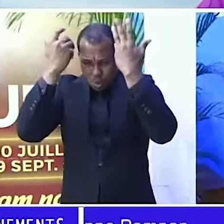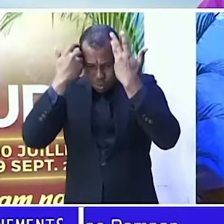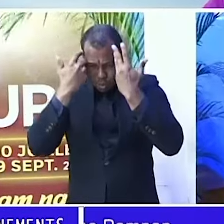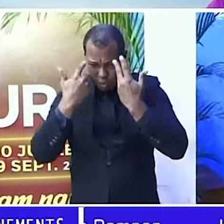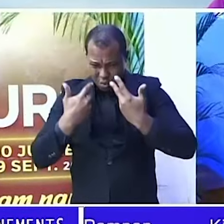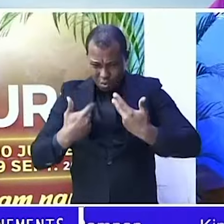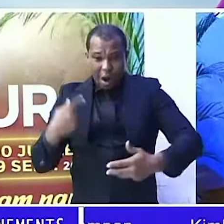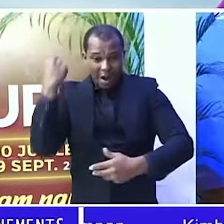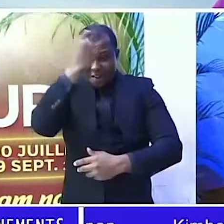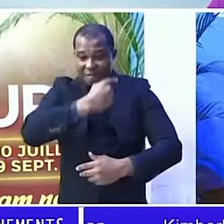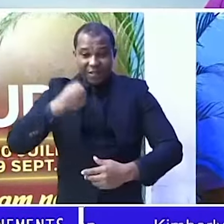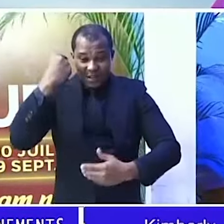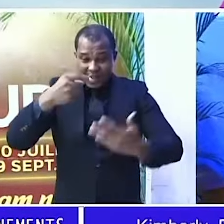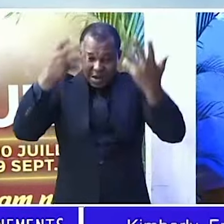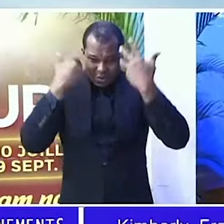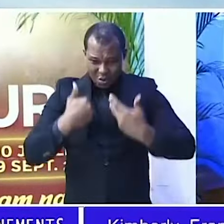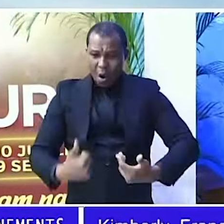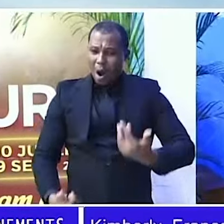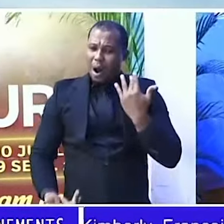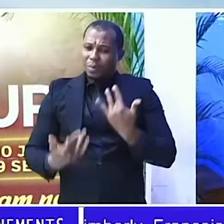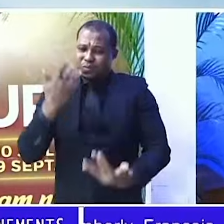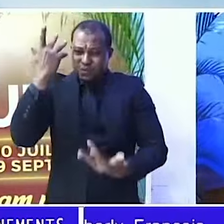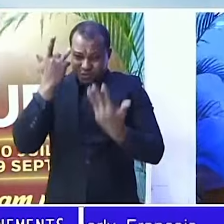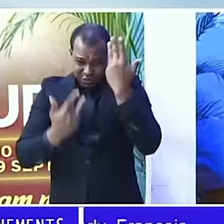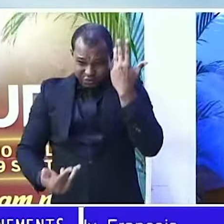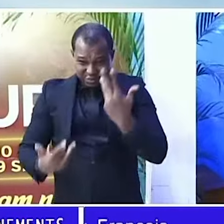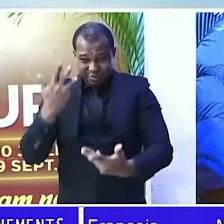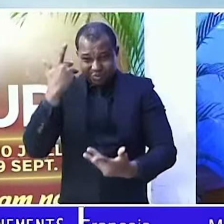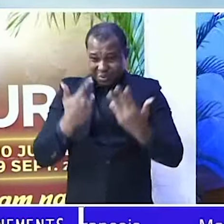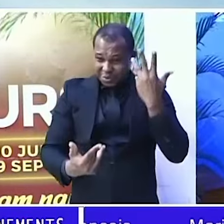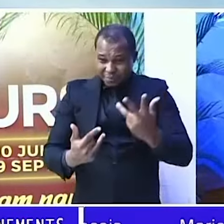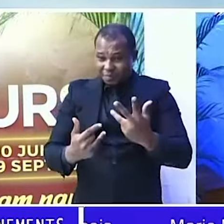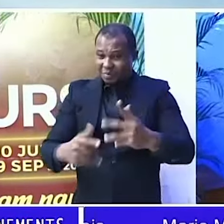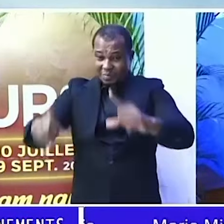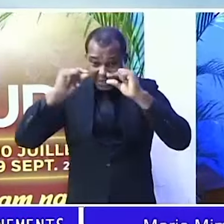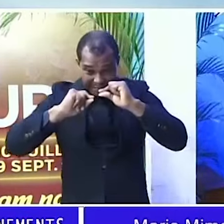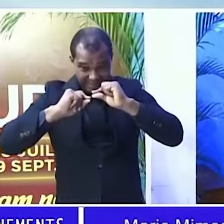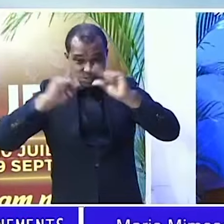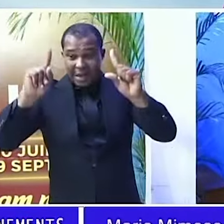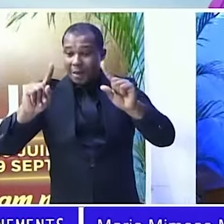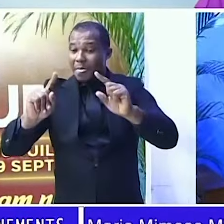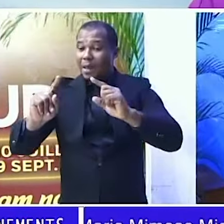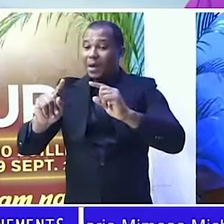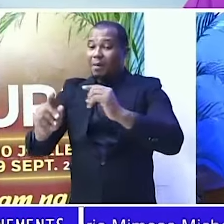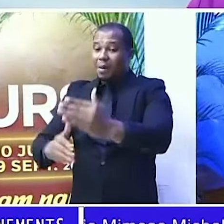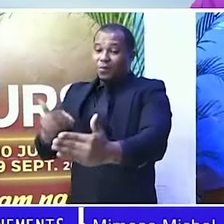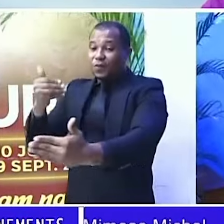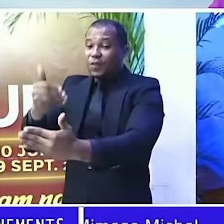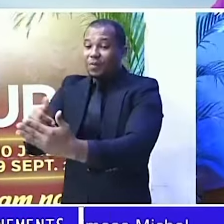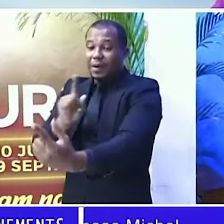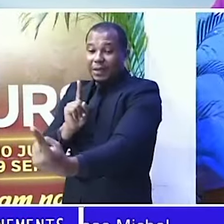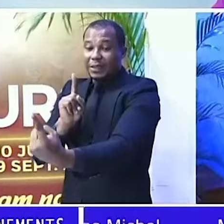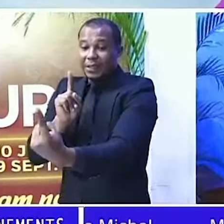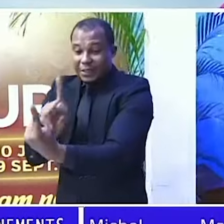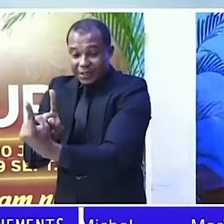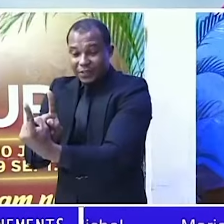visage. Mais faut Maxime yo étonnamment les mauvais côté Monseigneur Dumas depuis qu'on va